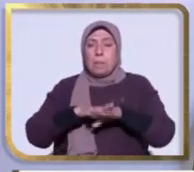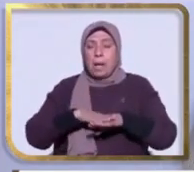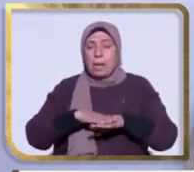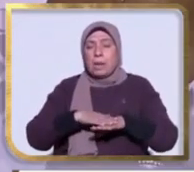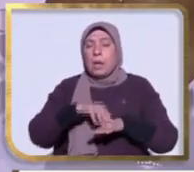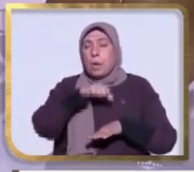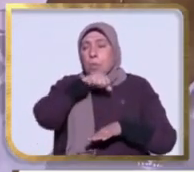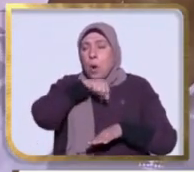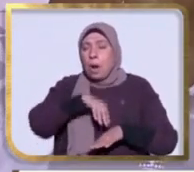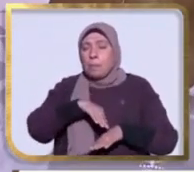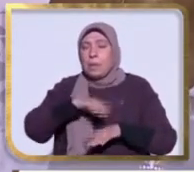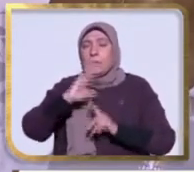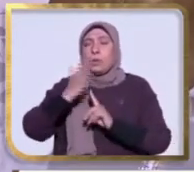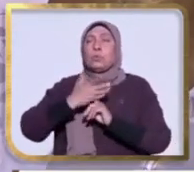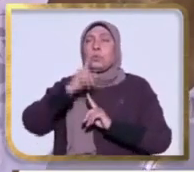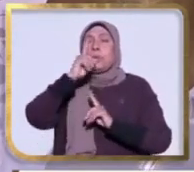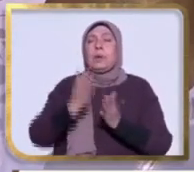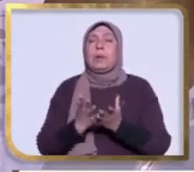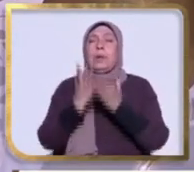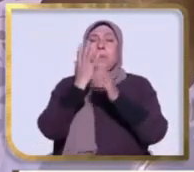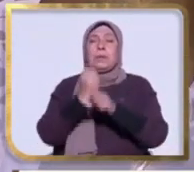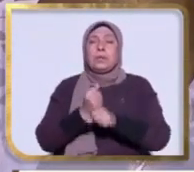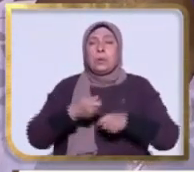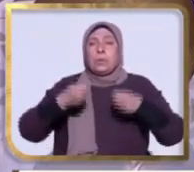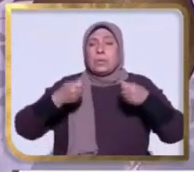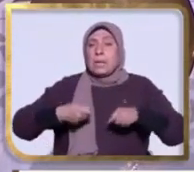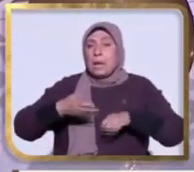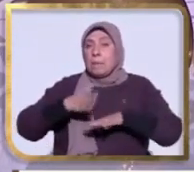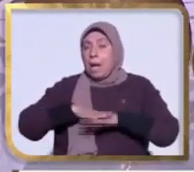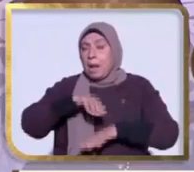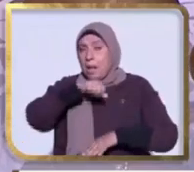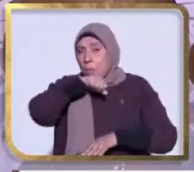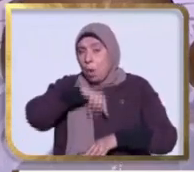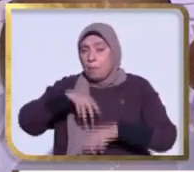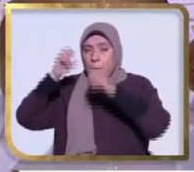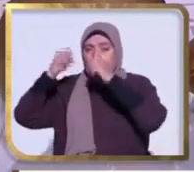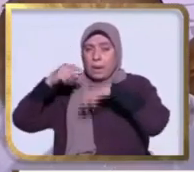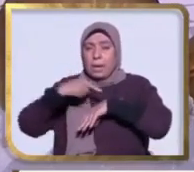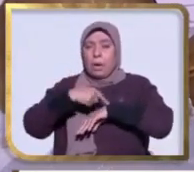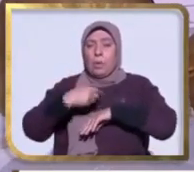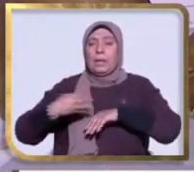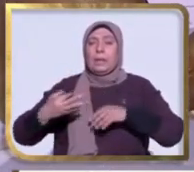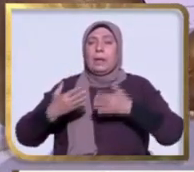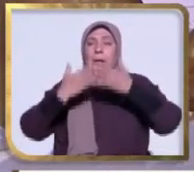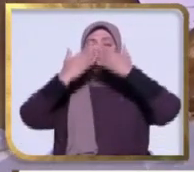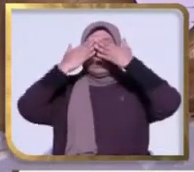رسول الله، اللهم صلي وسلم وبارك عليه في كل وقت